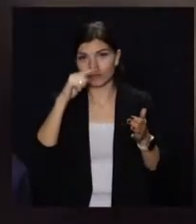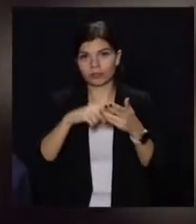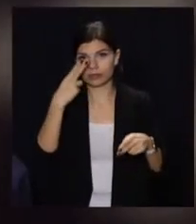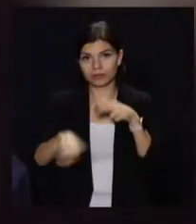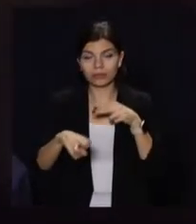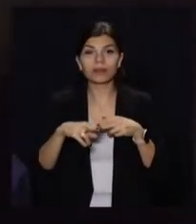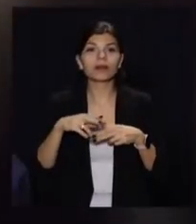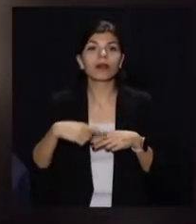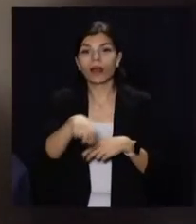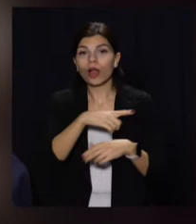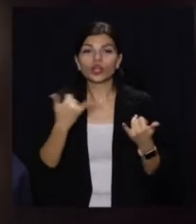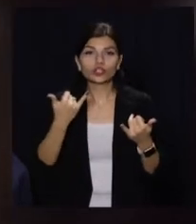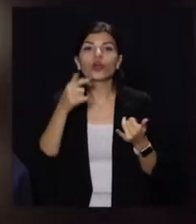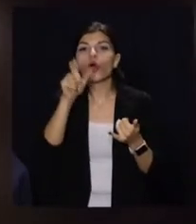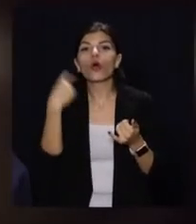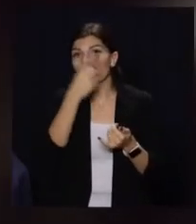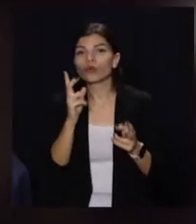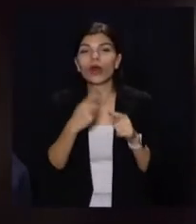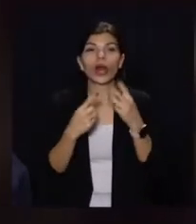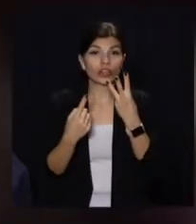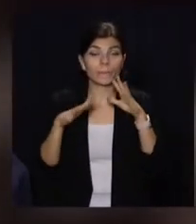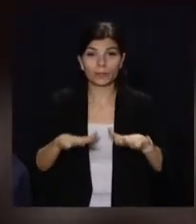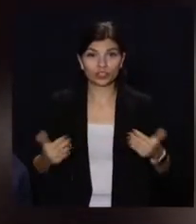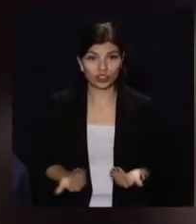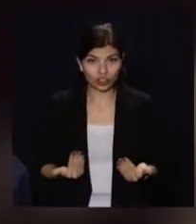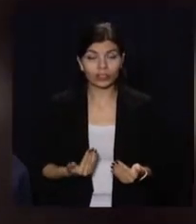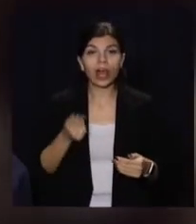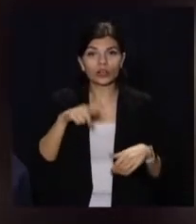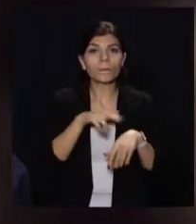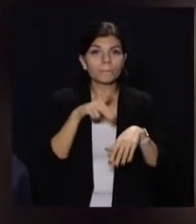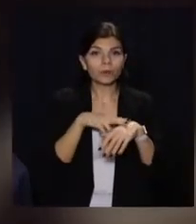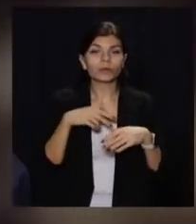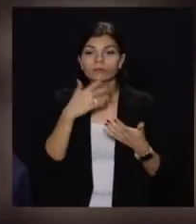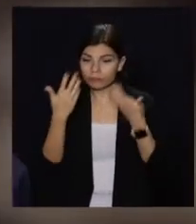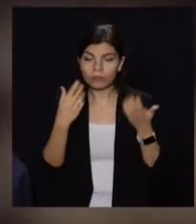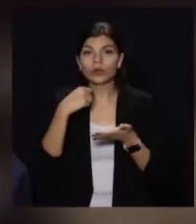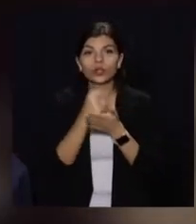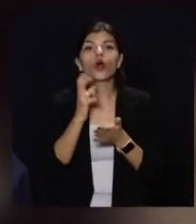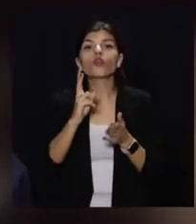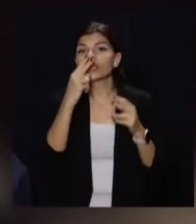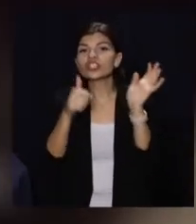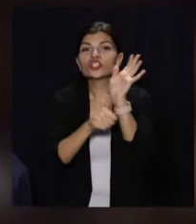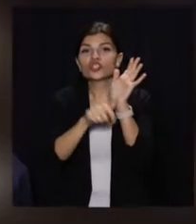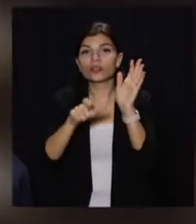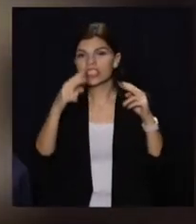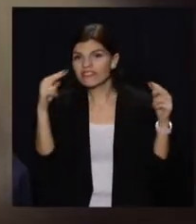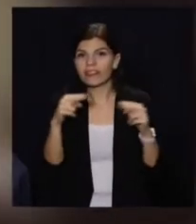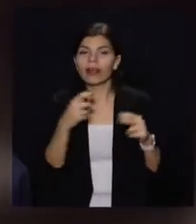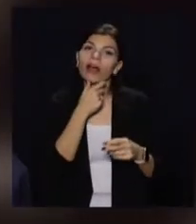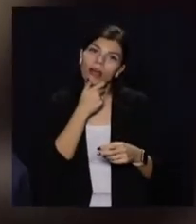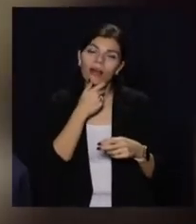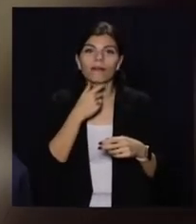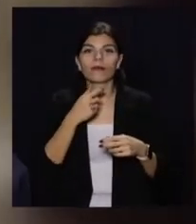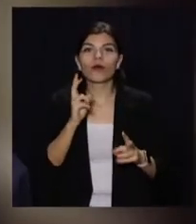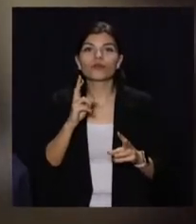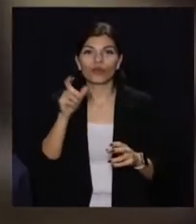встановила усіх учасників події. Це троє місцевих жителів. Також поліцейські встановили особи 6 свідків, які були присутні в гостях разом